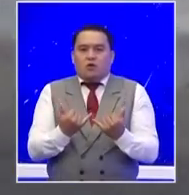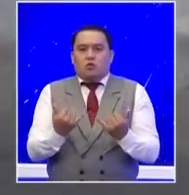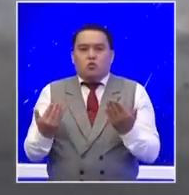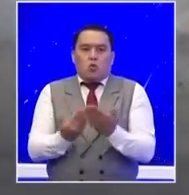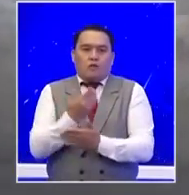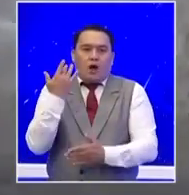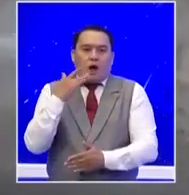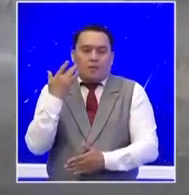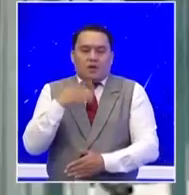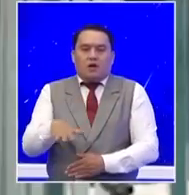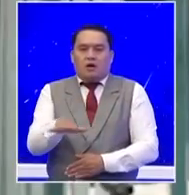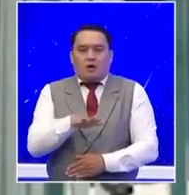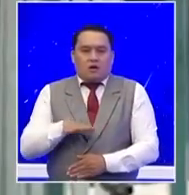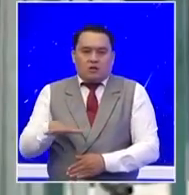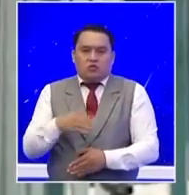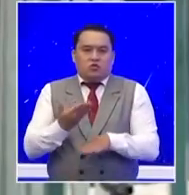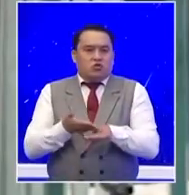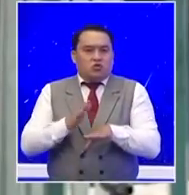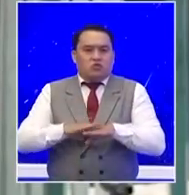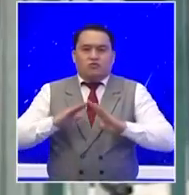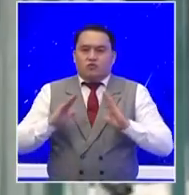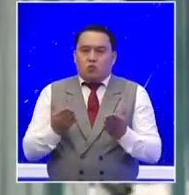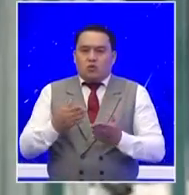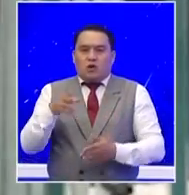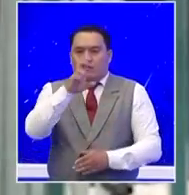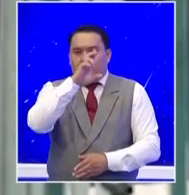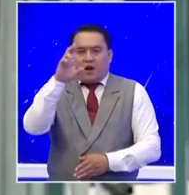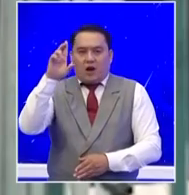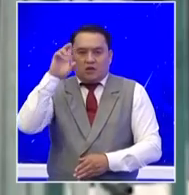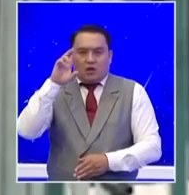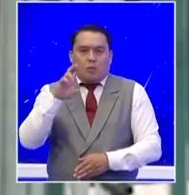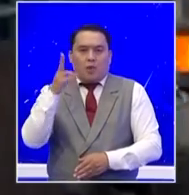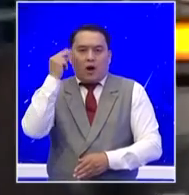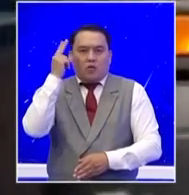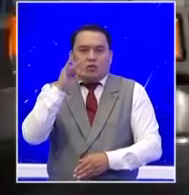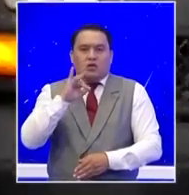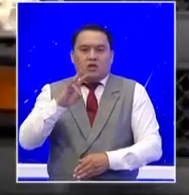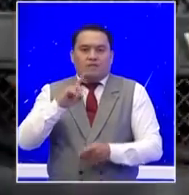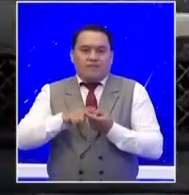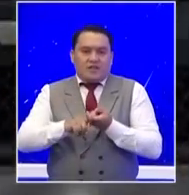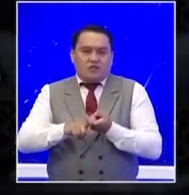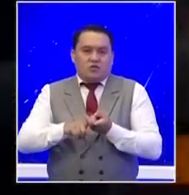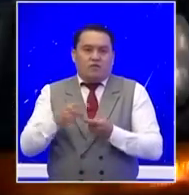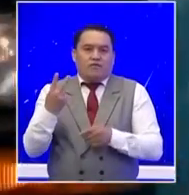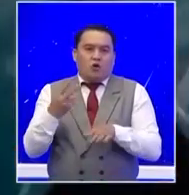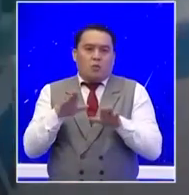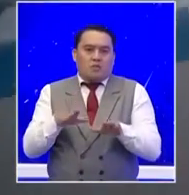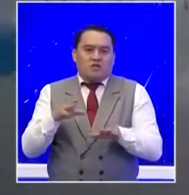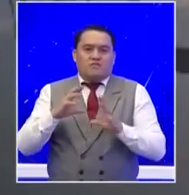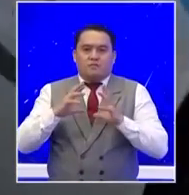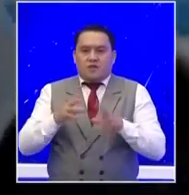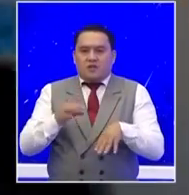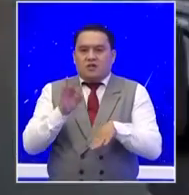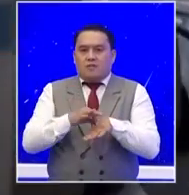на американский континент. Тяжелейшая ситуация сложилась в Бразилии, которая по количеству инфицированных вышла на второе место в мире.